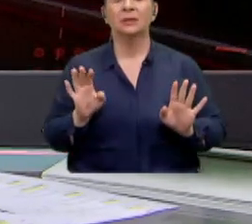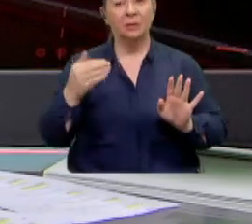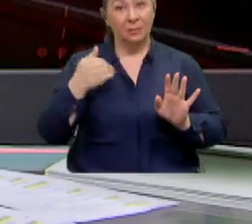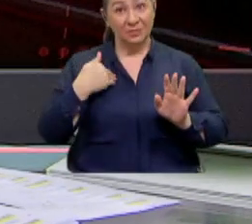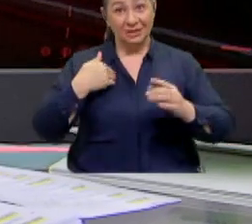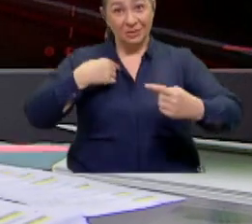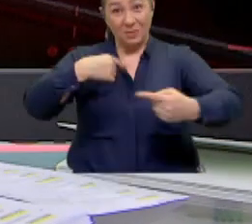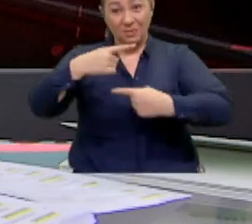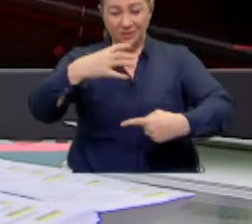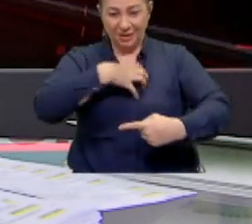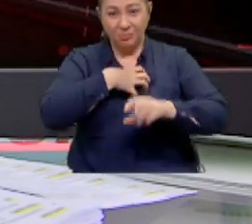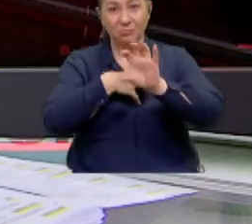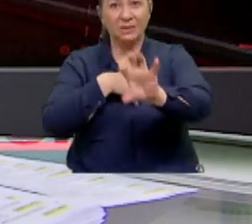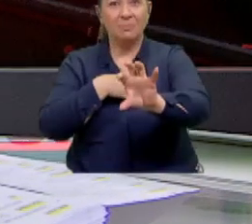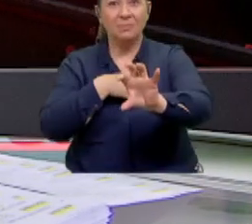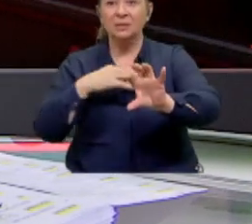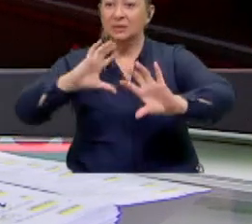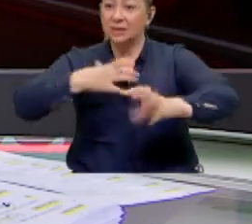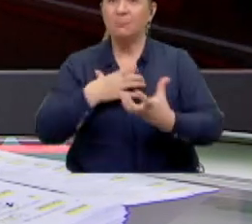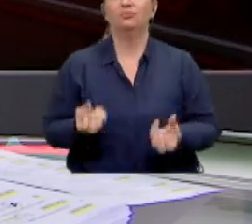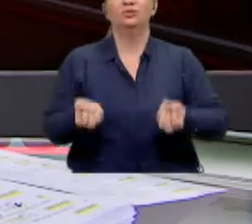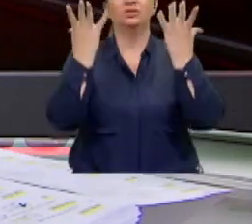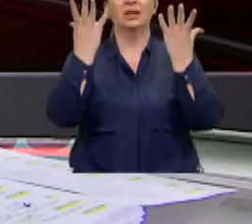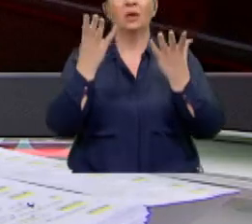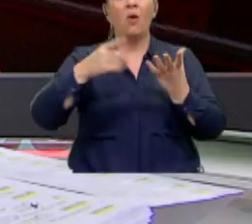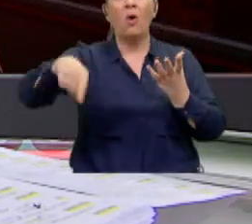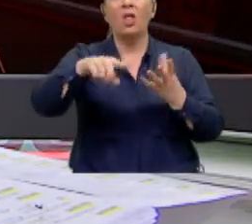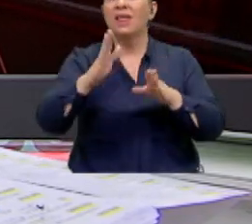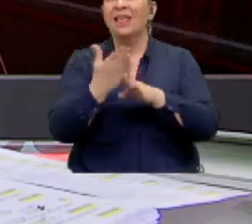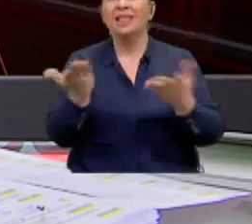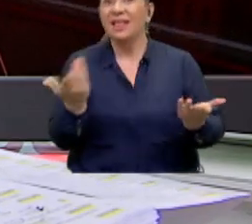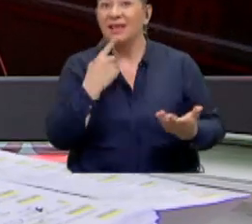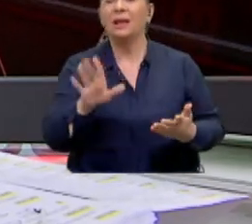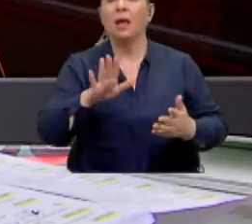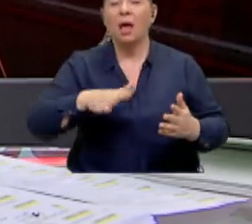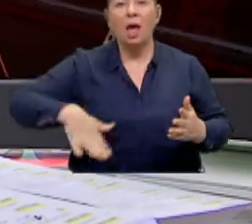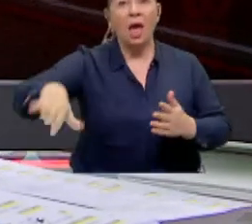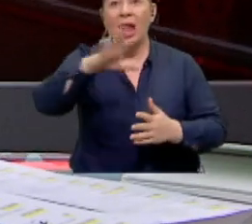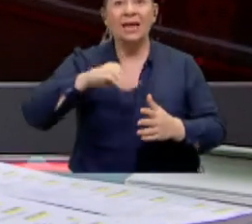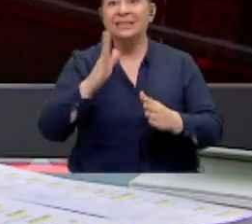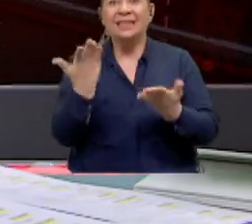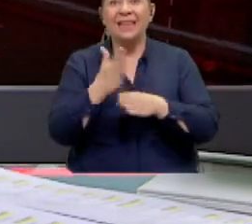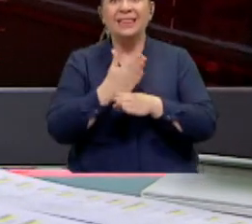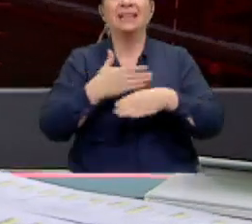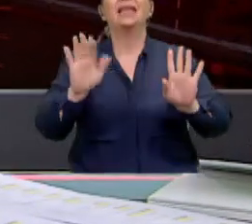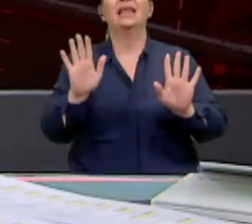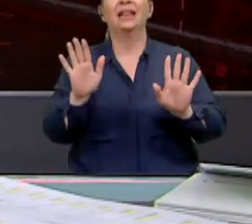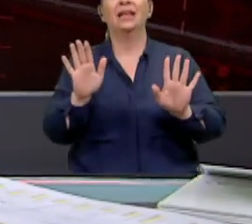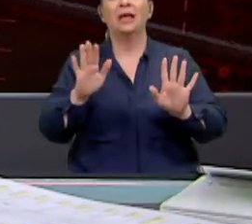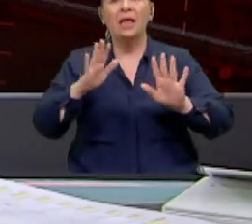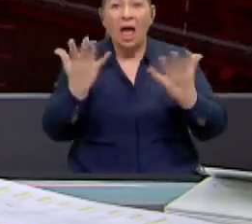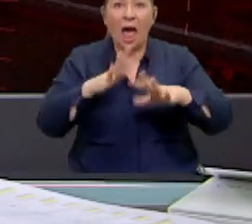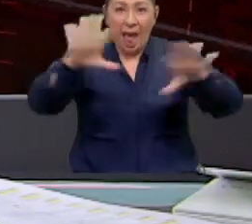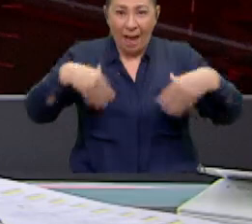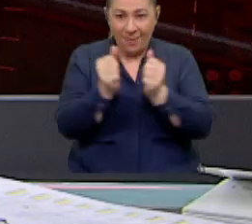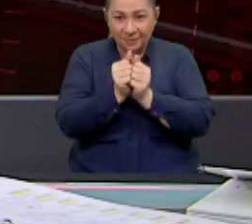Biz birbirimizin sahibiyiz. Birbirimize sahip çıkacağız. Onlar niye değil? Herkes niye değil? Yani ya